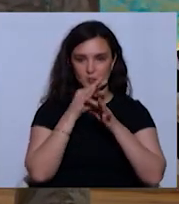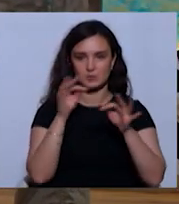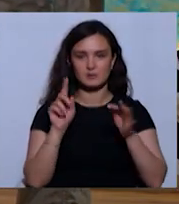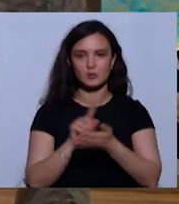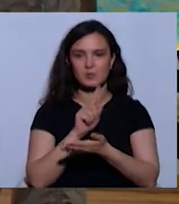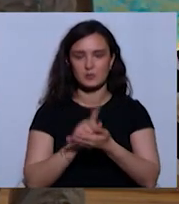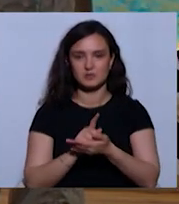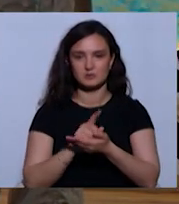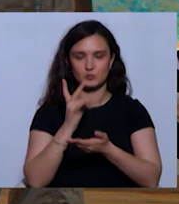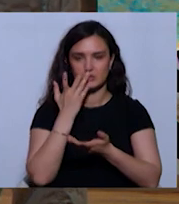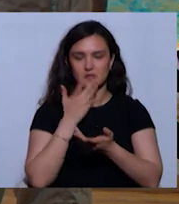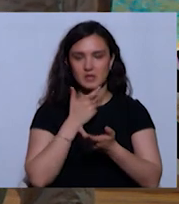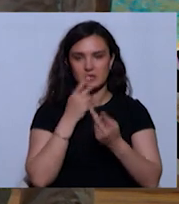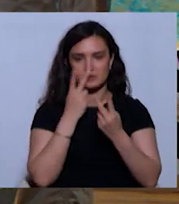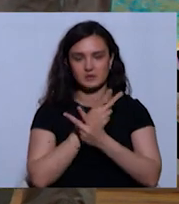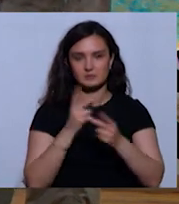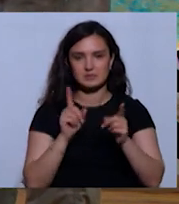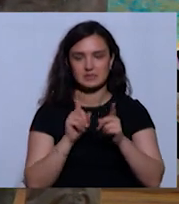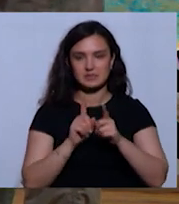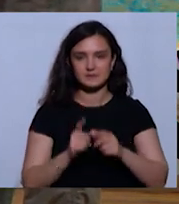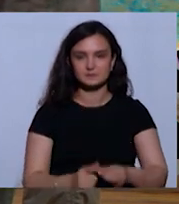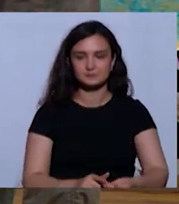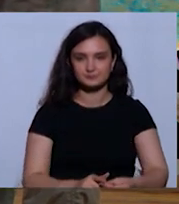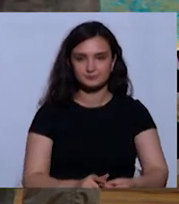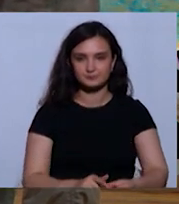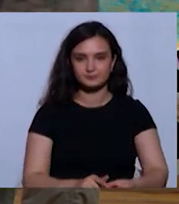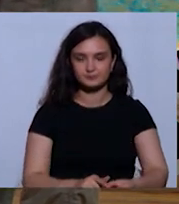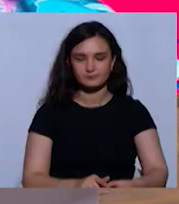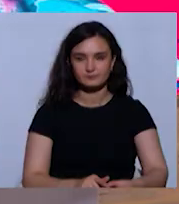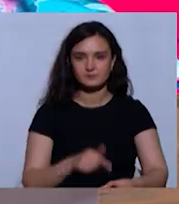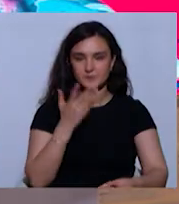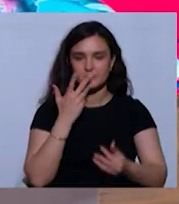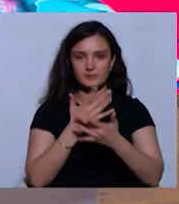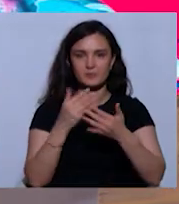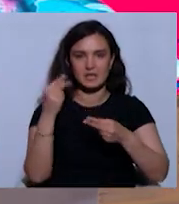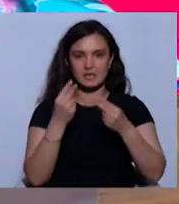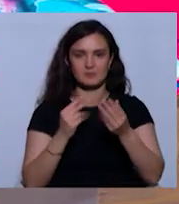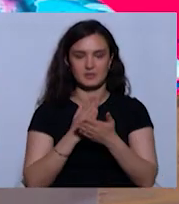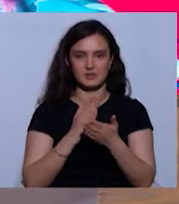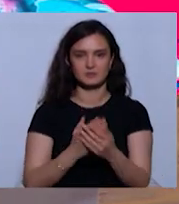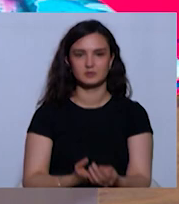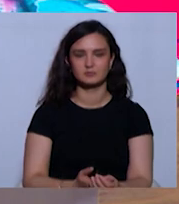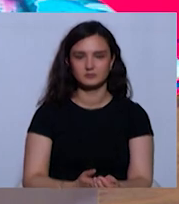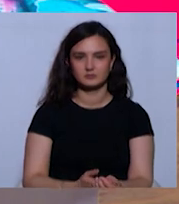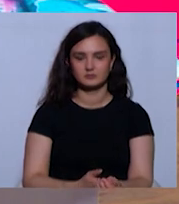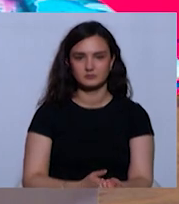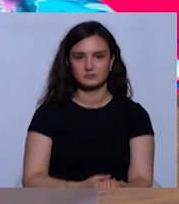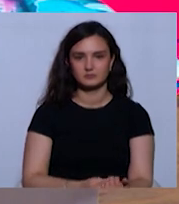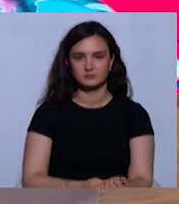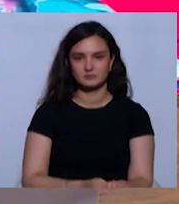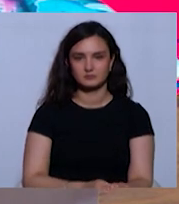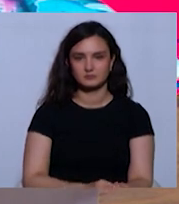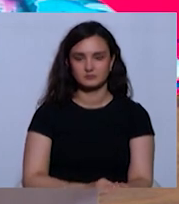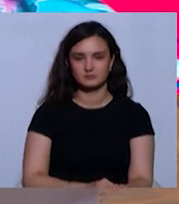რომ აუცილებლად დაათვალიერეთ. ისეთი ფერების შეხამება აქვს ამ კოპლებით.